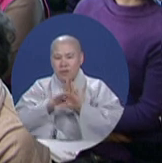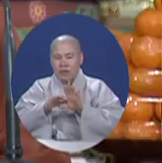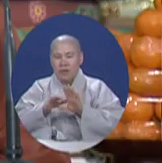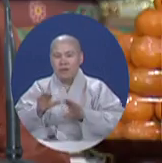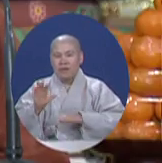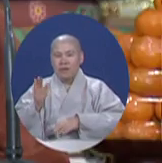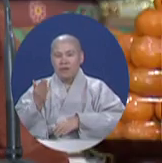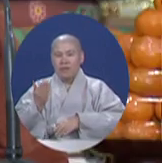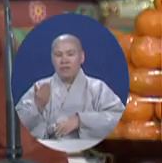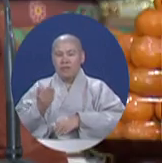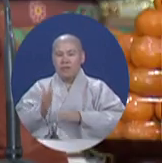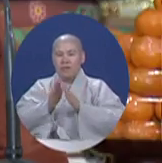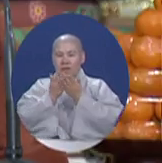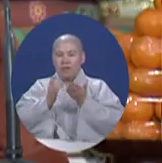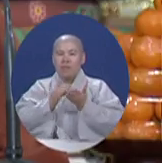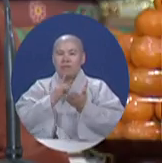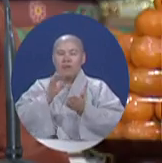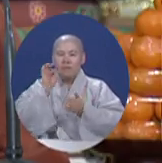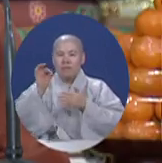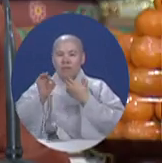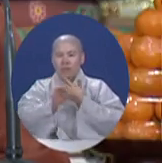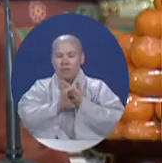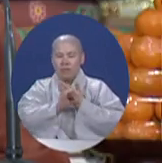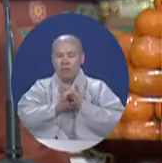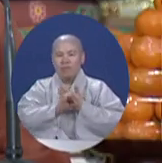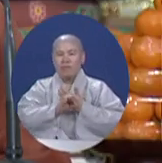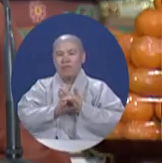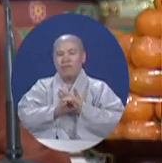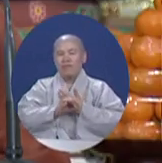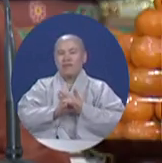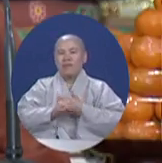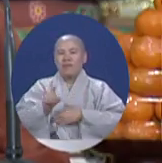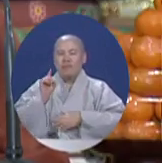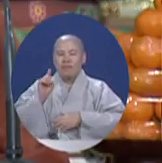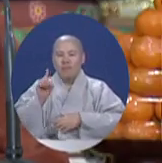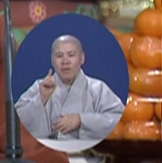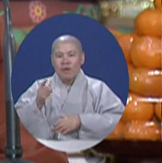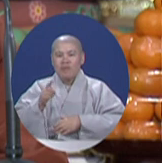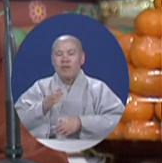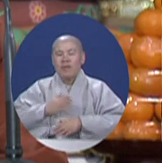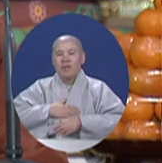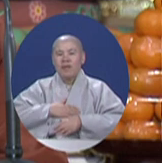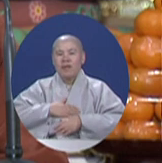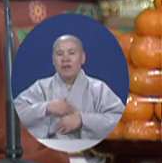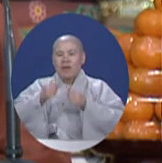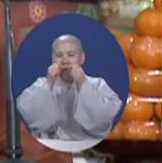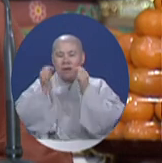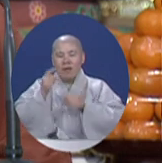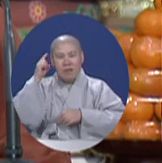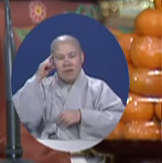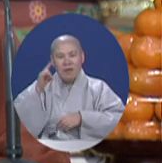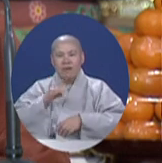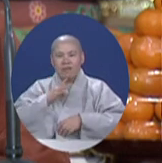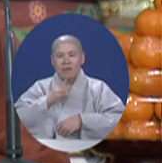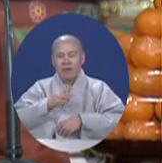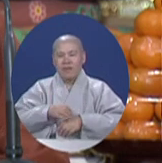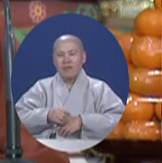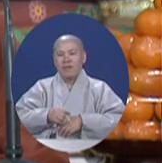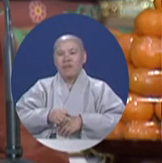꼼짝 못하거든요. 근데 책만 봐가지고 그냥 맨날 자기 견해에서 놀아나죠. 이렇다